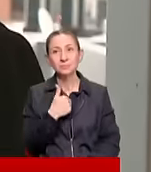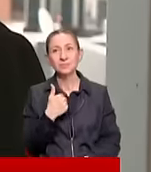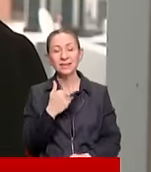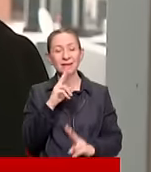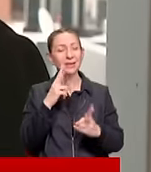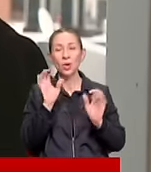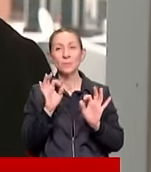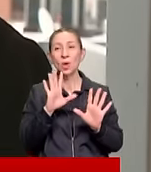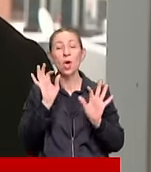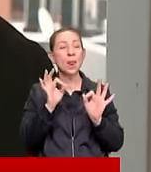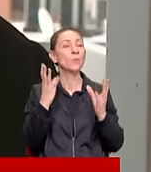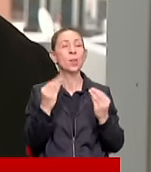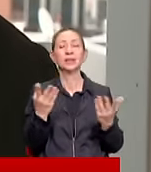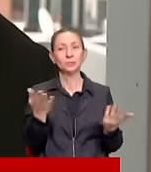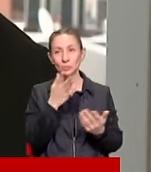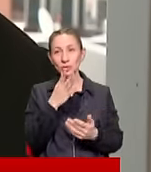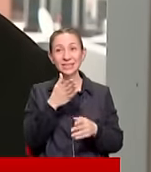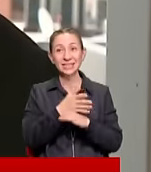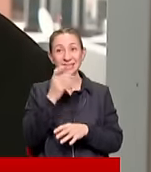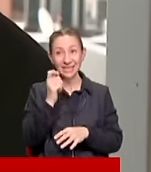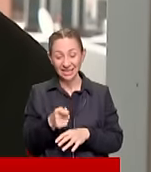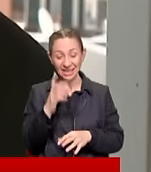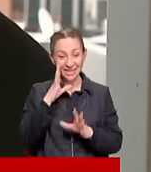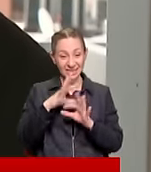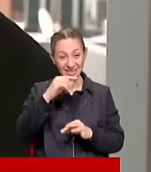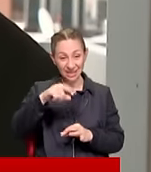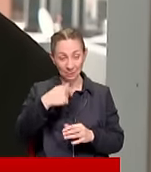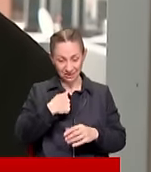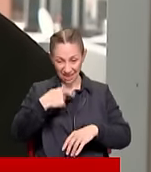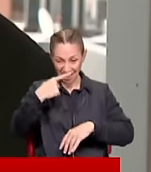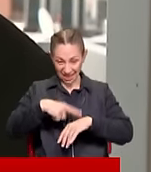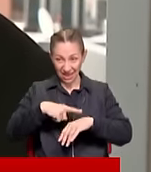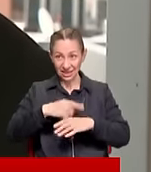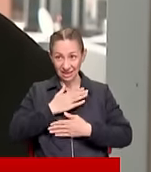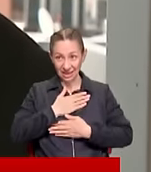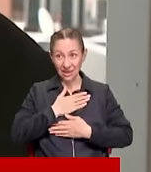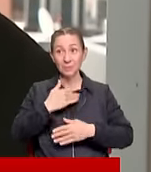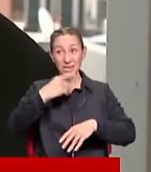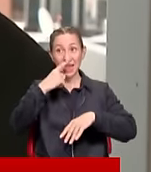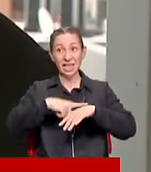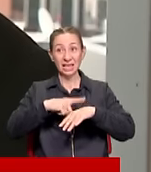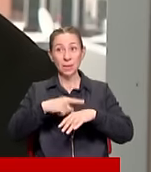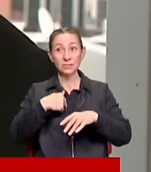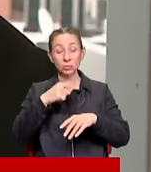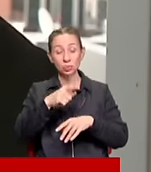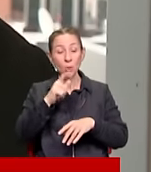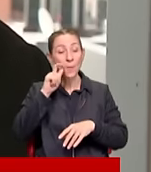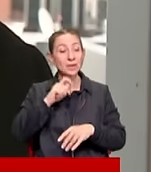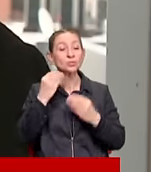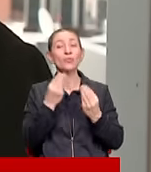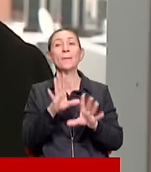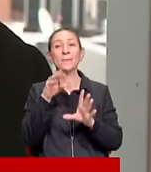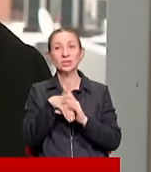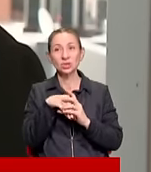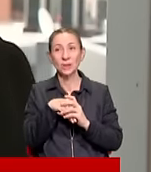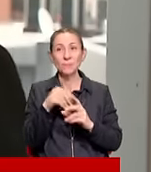önemi yok. Bizde önemli olan şu. Gerçekten de insanlar bize inandı. Bize inandı. Biz de bunu mahcup etmemek